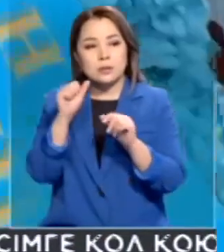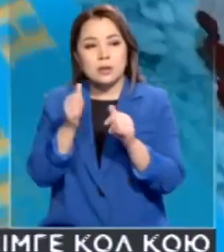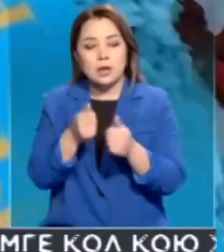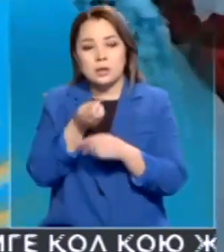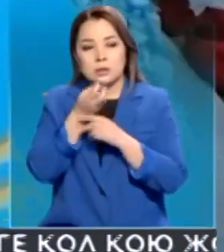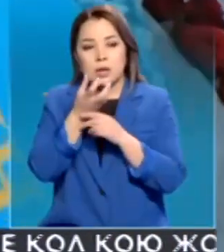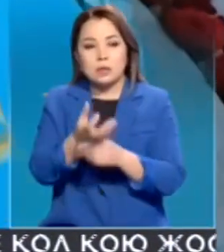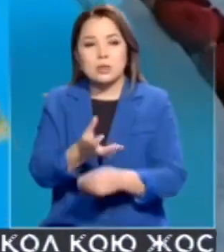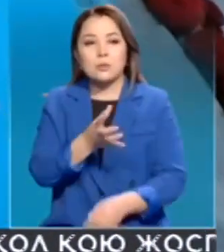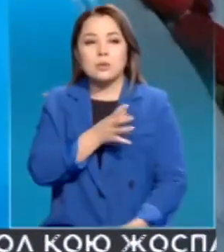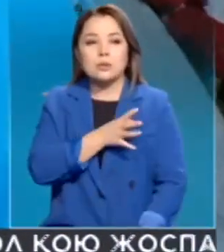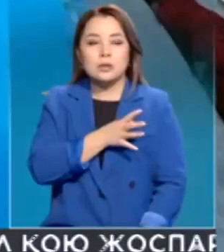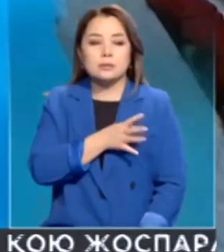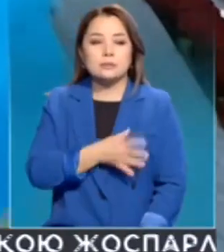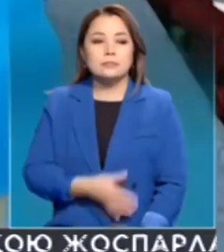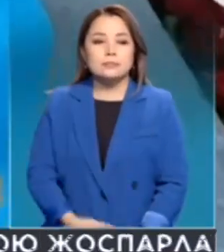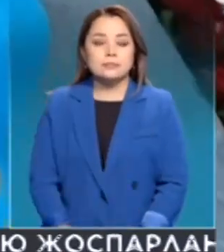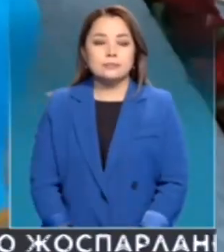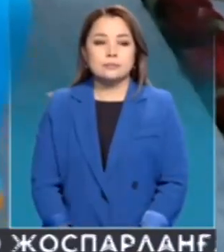шоғын қойды.